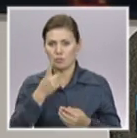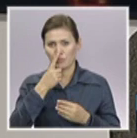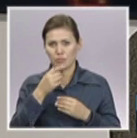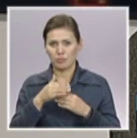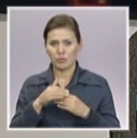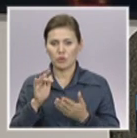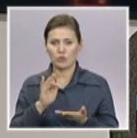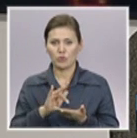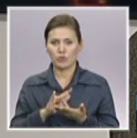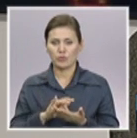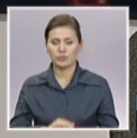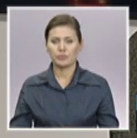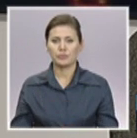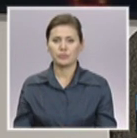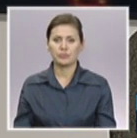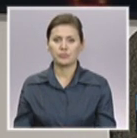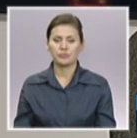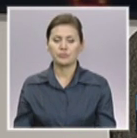пригородной зоны.